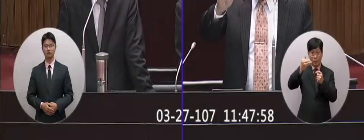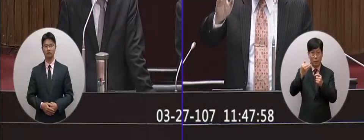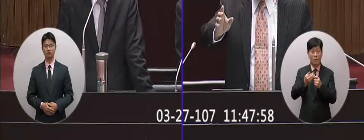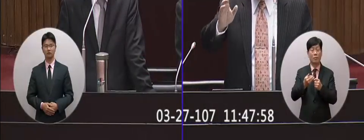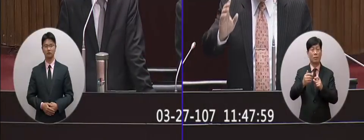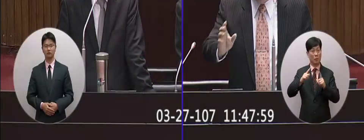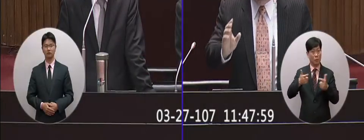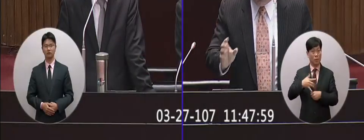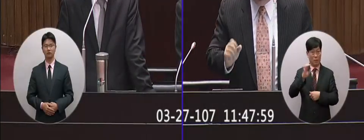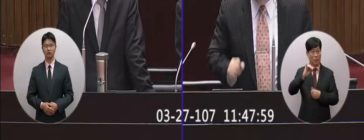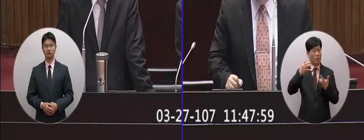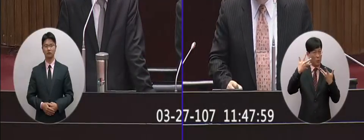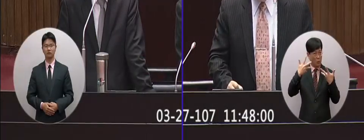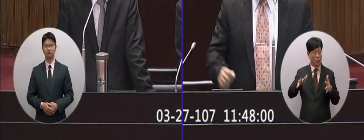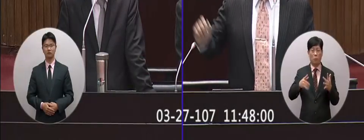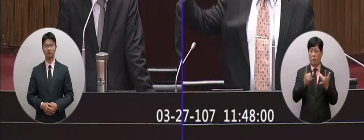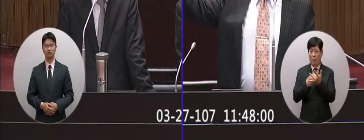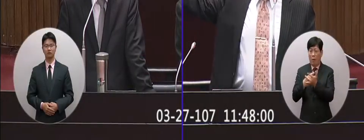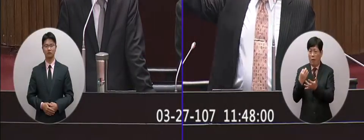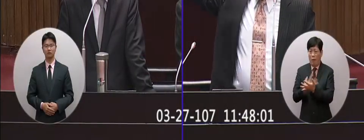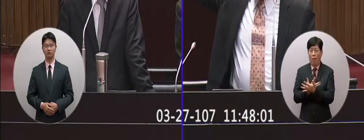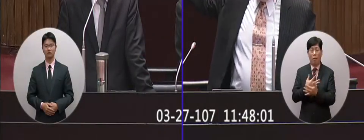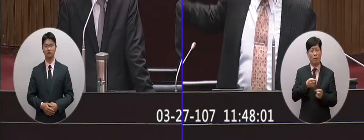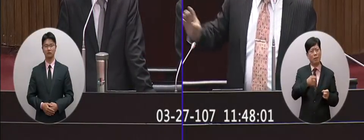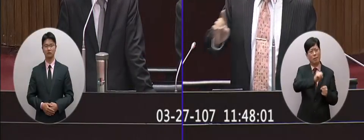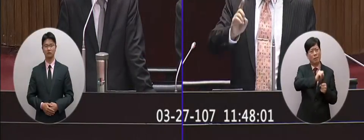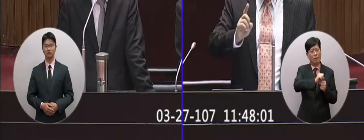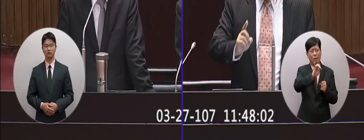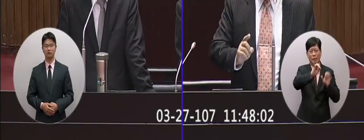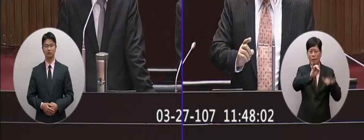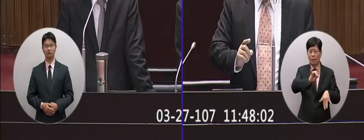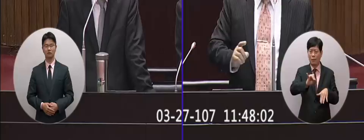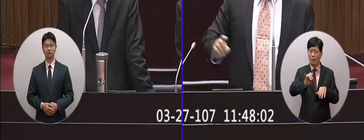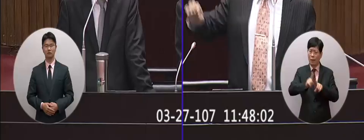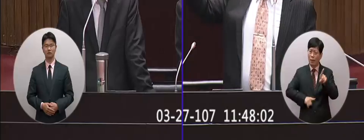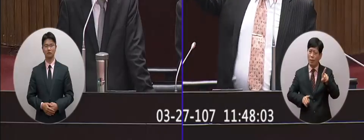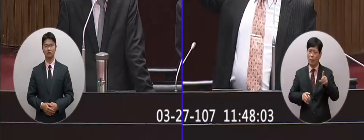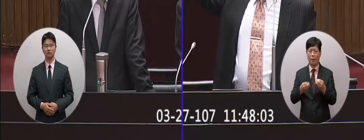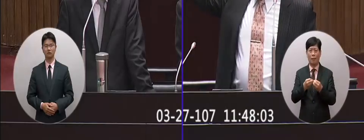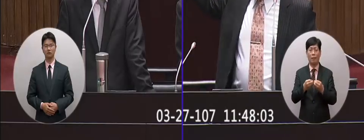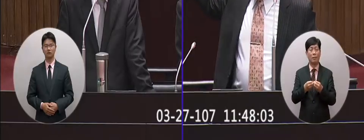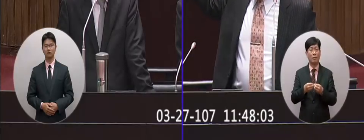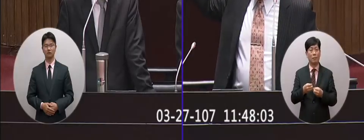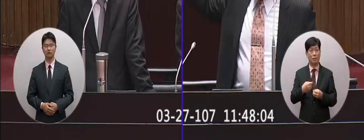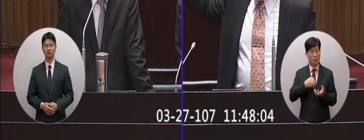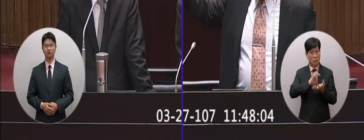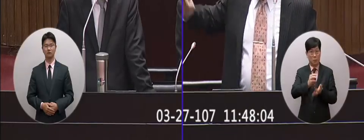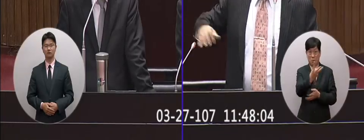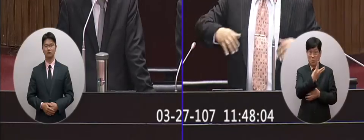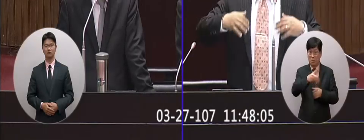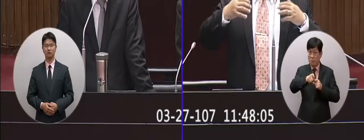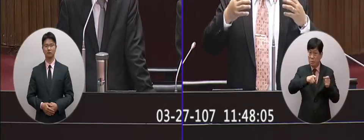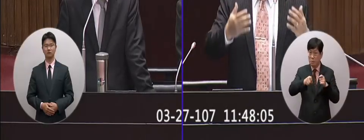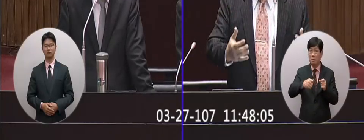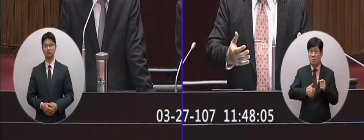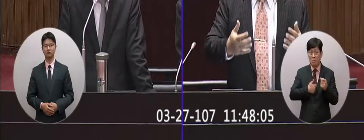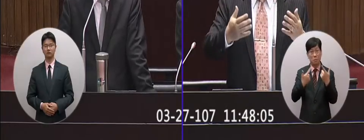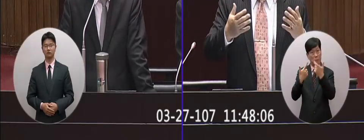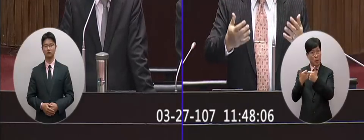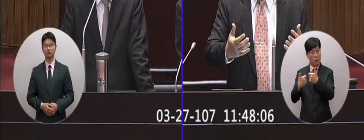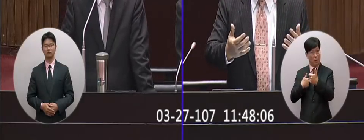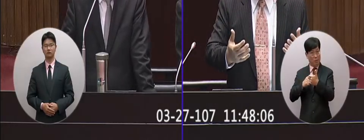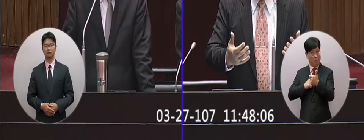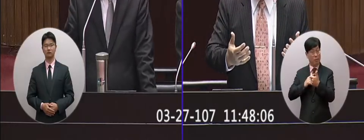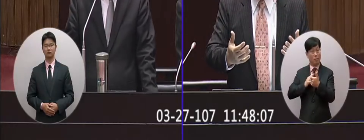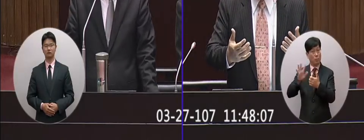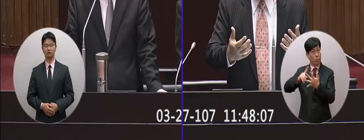有1000多的缺口，那但是这个加起来还不到1000呢，所以用这三个政策可不可以达到我